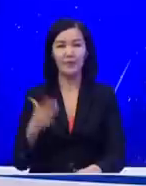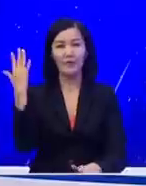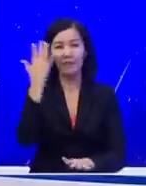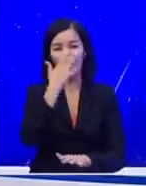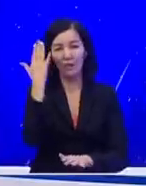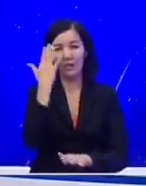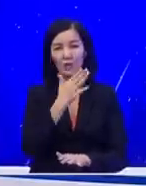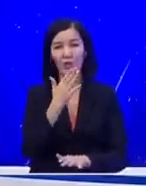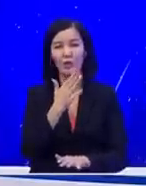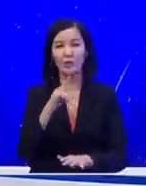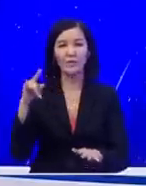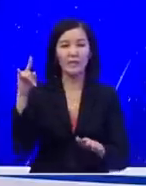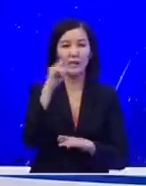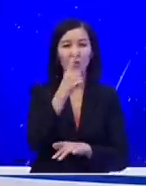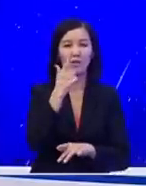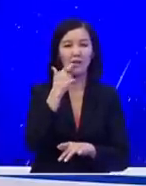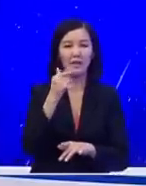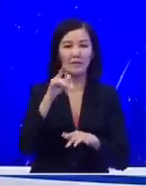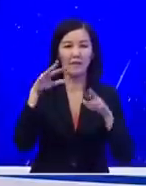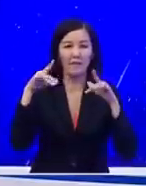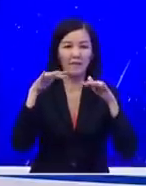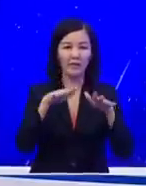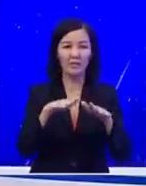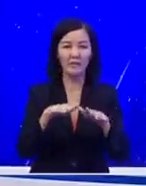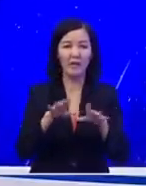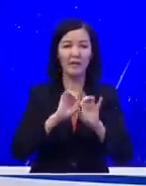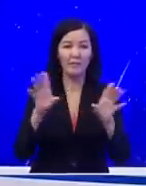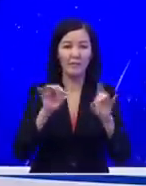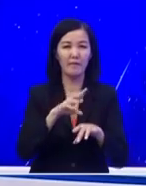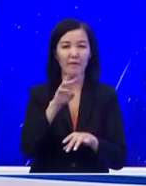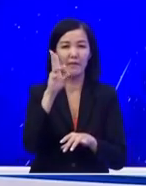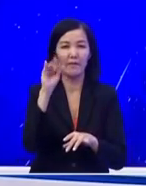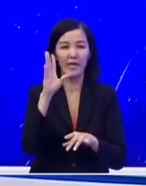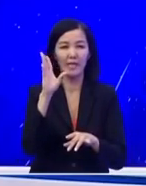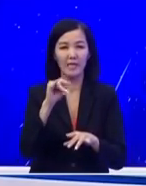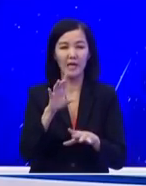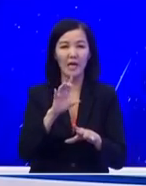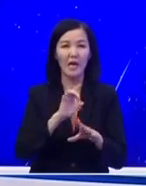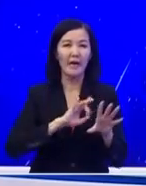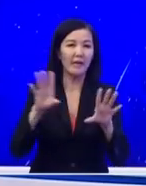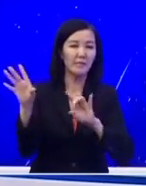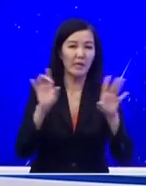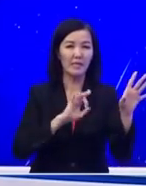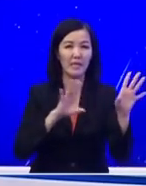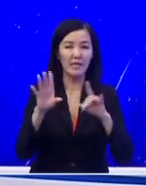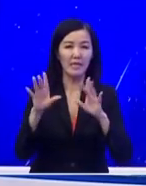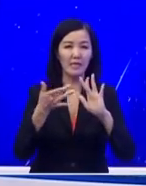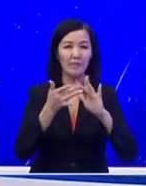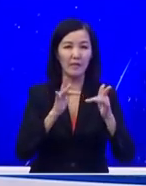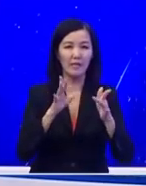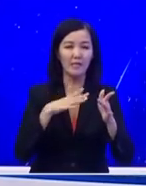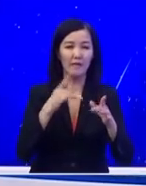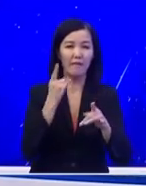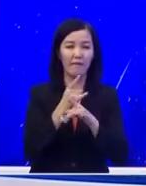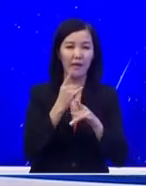Видео с распылением самолетами красного вещества объяснили в МВД. Злоумышленники продолжают распространять в мессенджерах и соцсетях